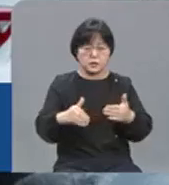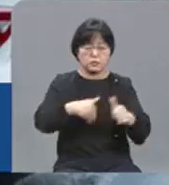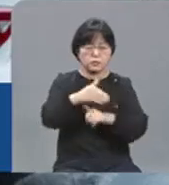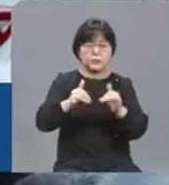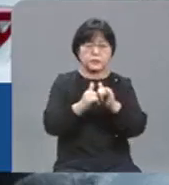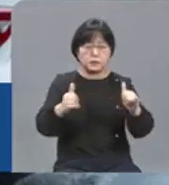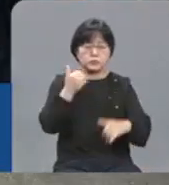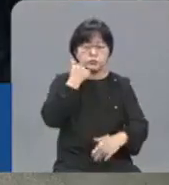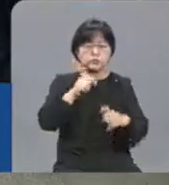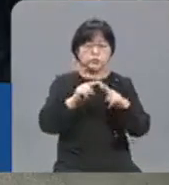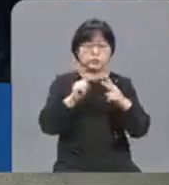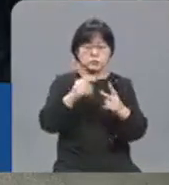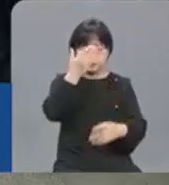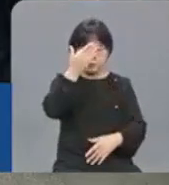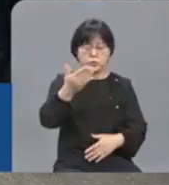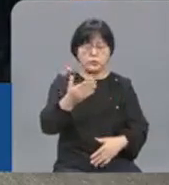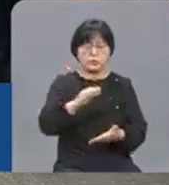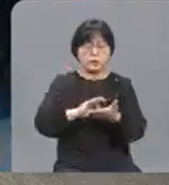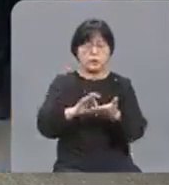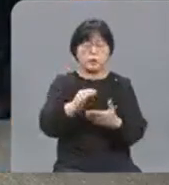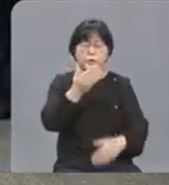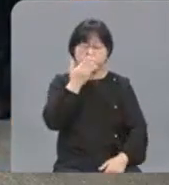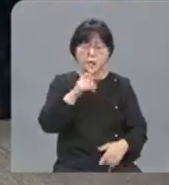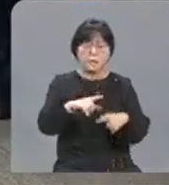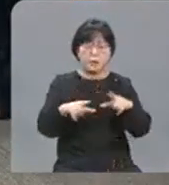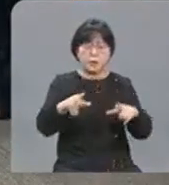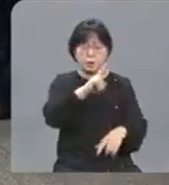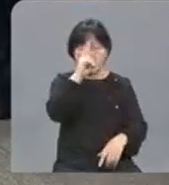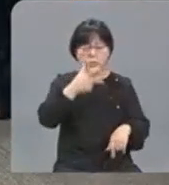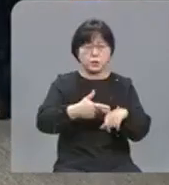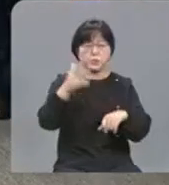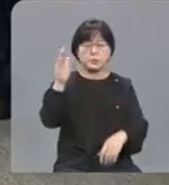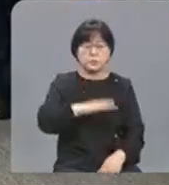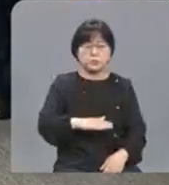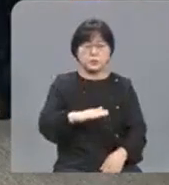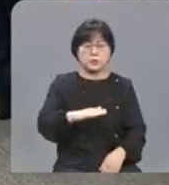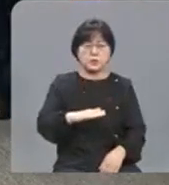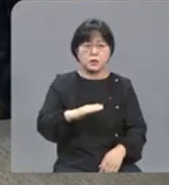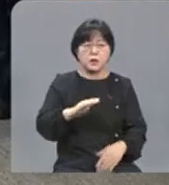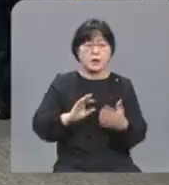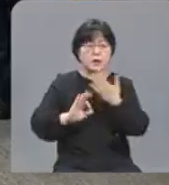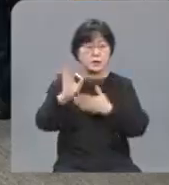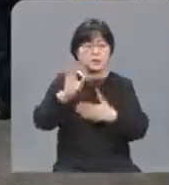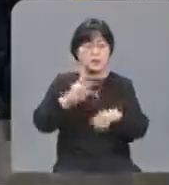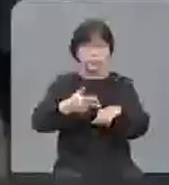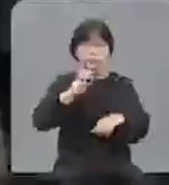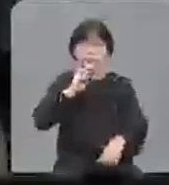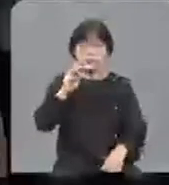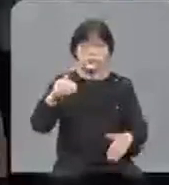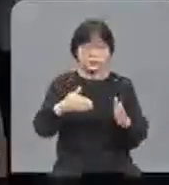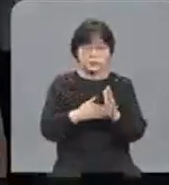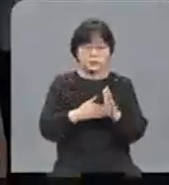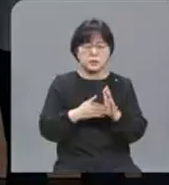주민은 누구나 무료로 이용할 수 있고 평일은 오후 7시부터는 7시